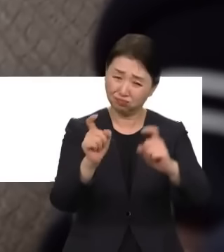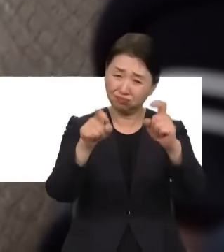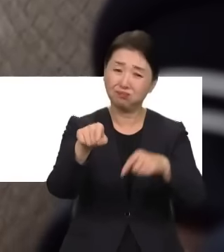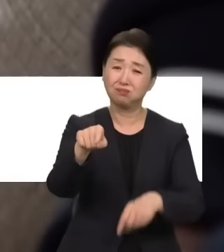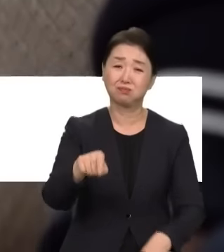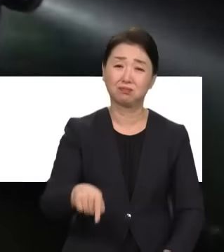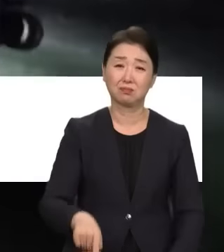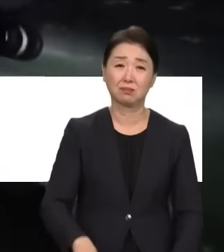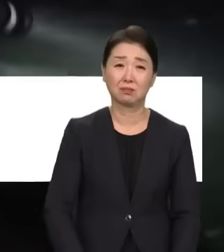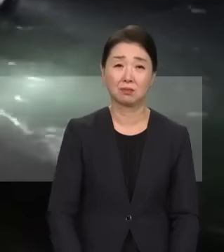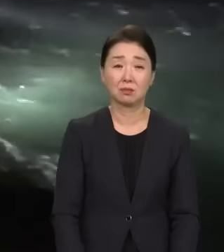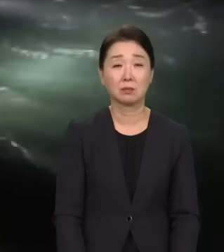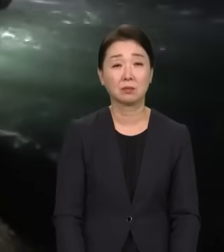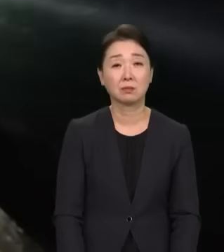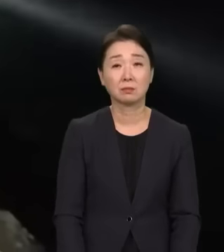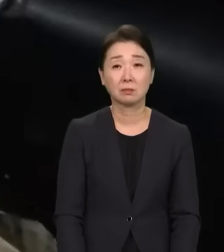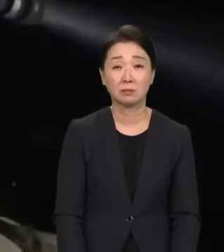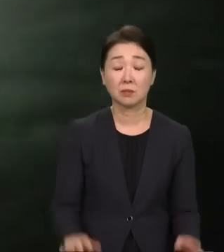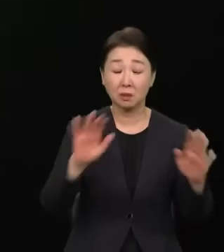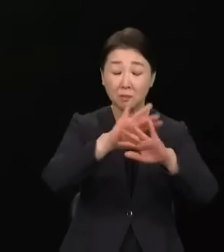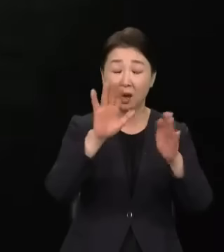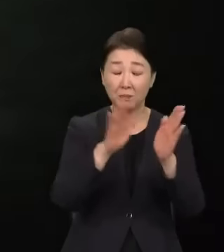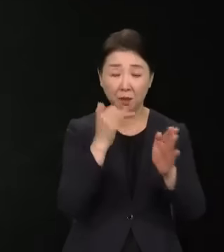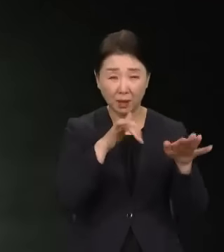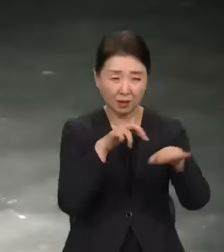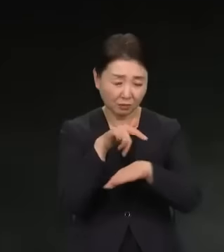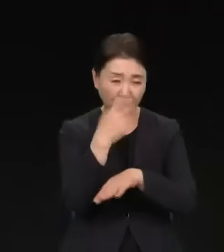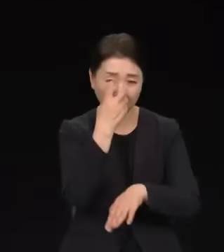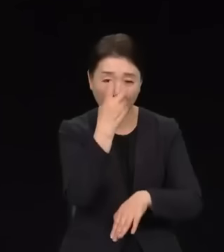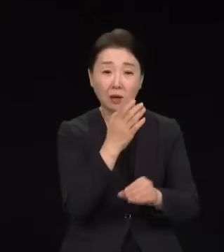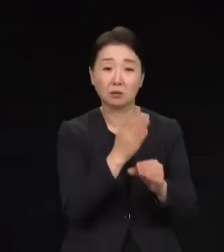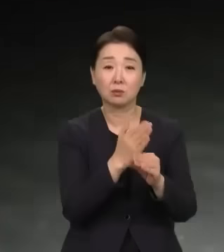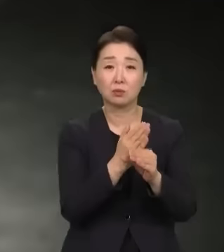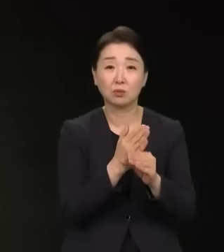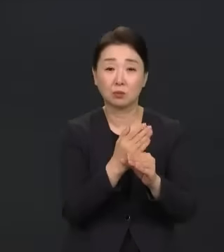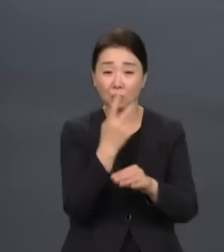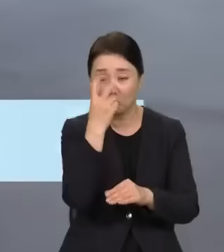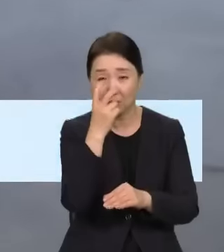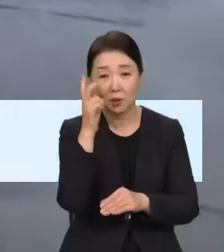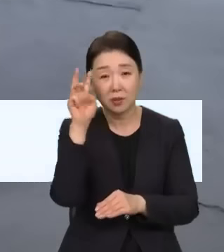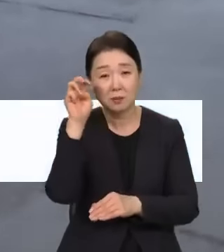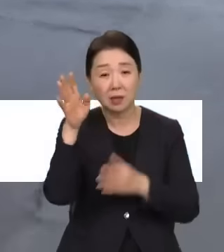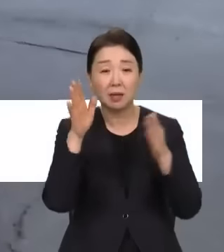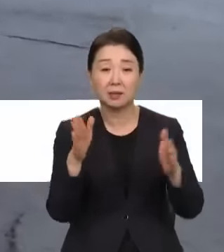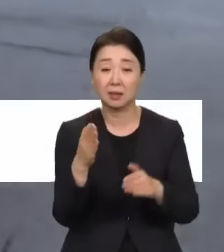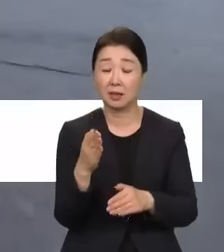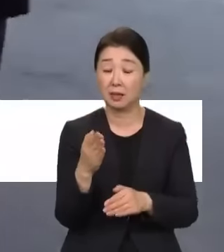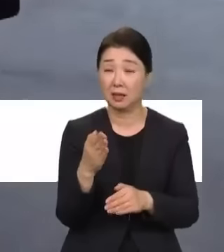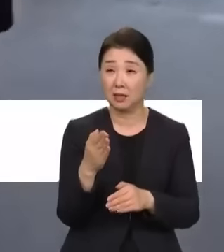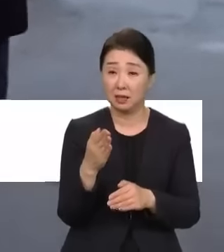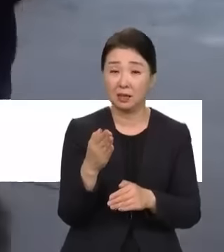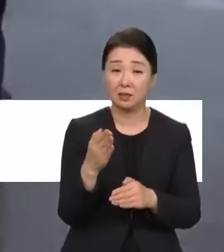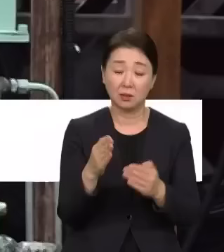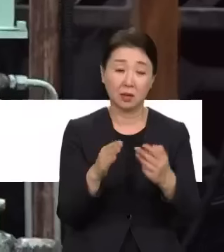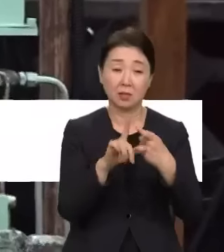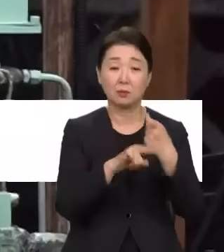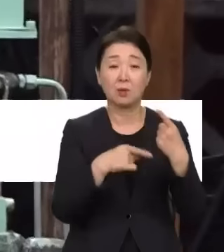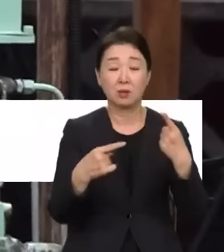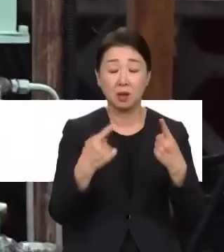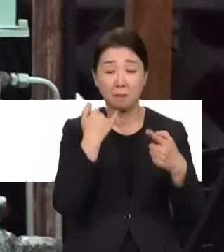것만 나오지고. 야간에도 해안가 수색은 이어졌습니다. 그리고 수색 24일째인 지난 1일 바다 날씨가